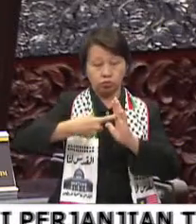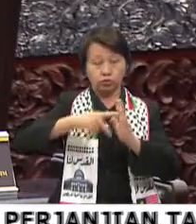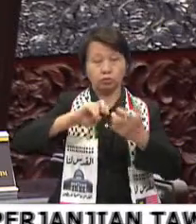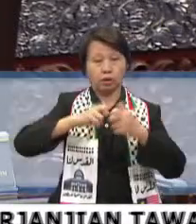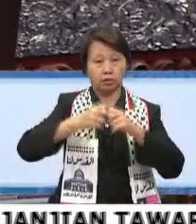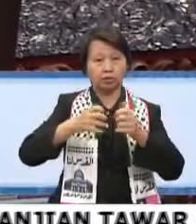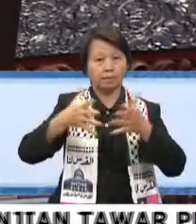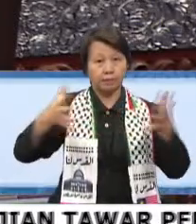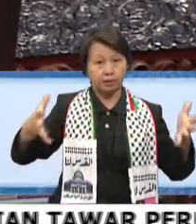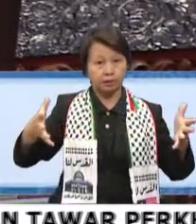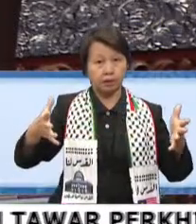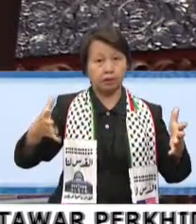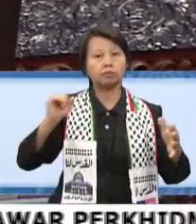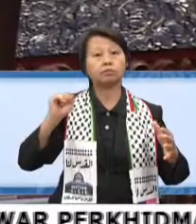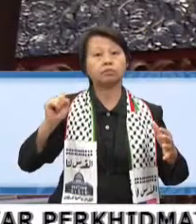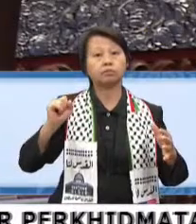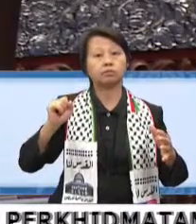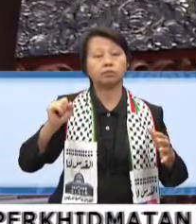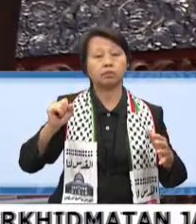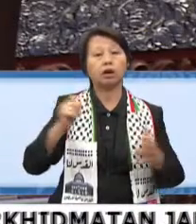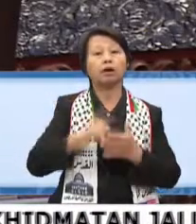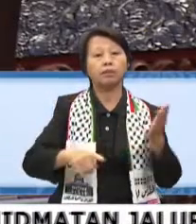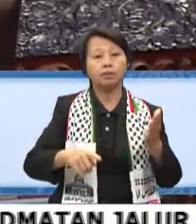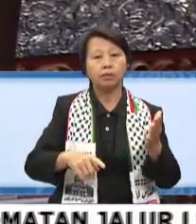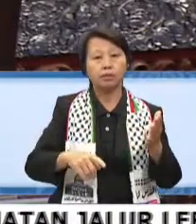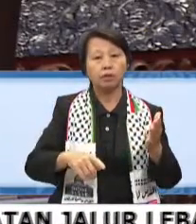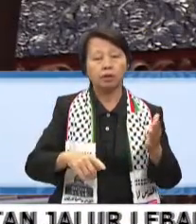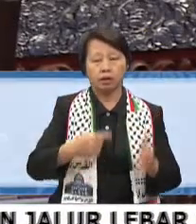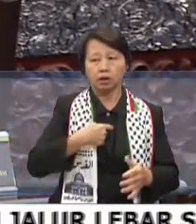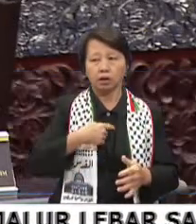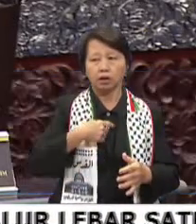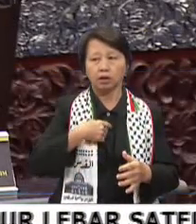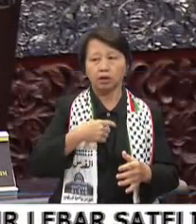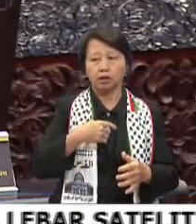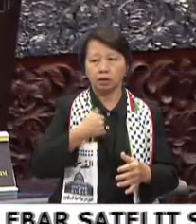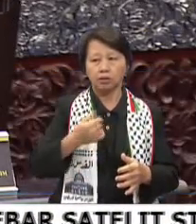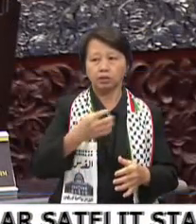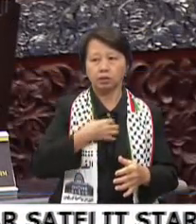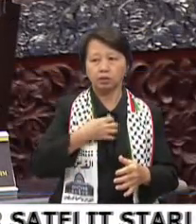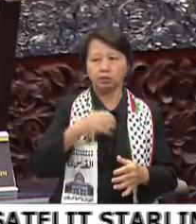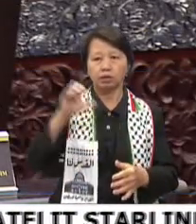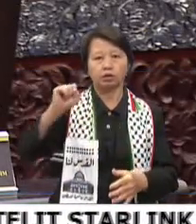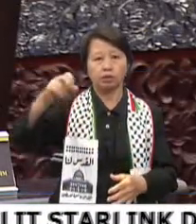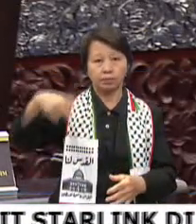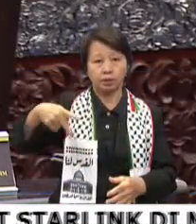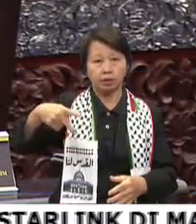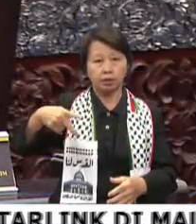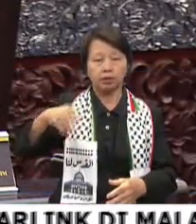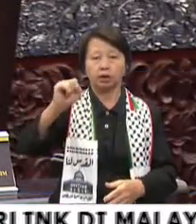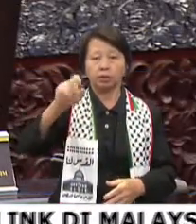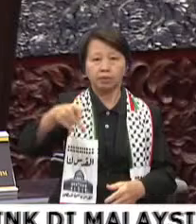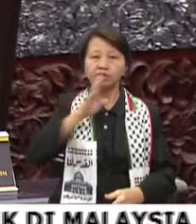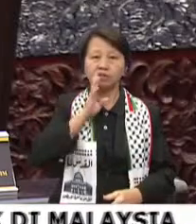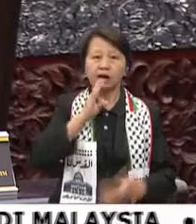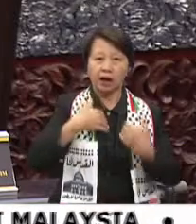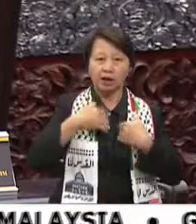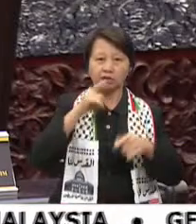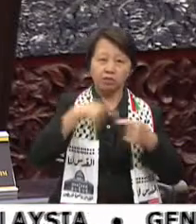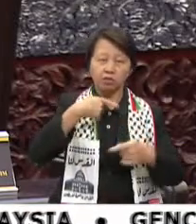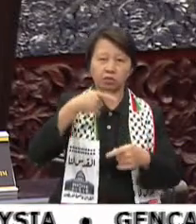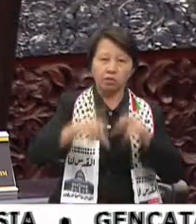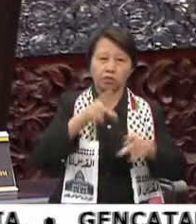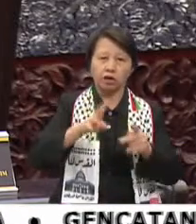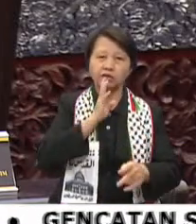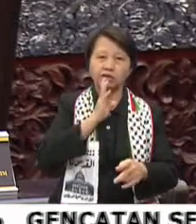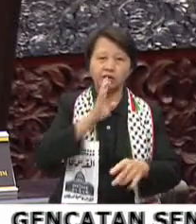besar ialah apa tu pertama saya nak komen sungai petani boleh sungai petani kata ada orang kata Dajal